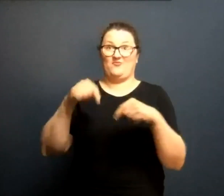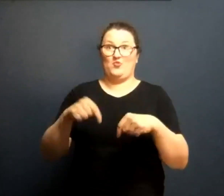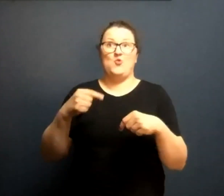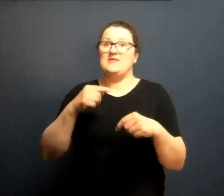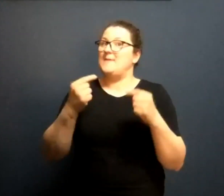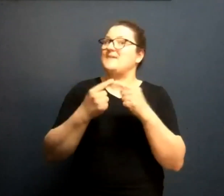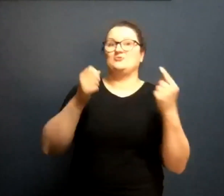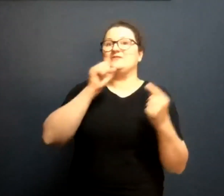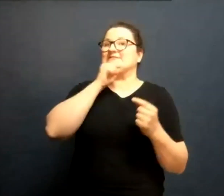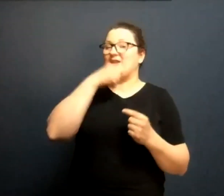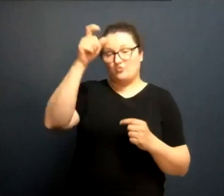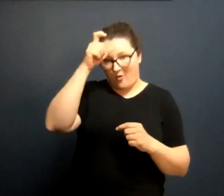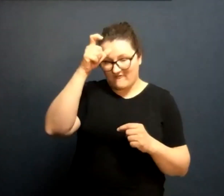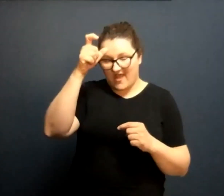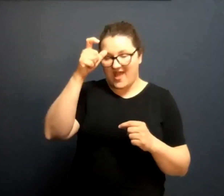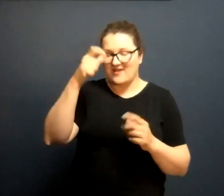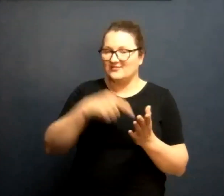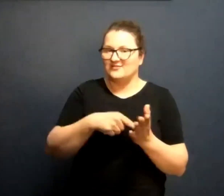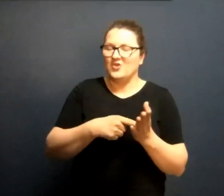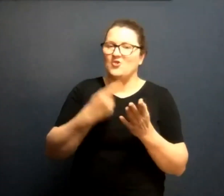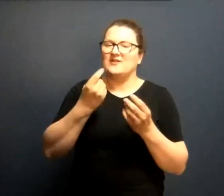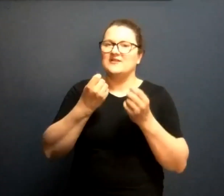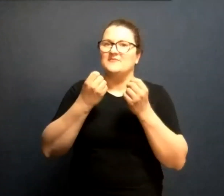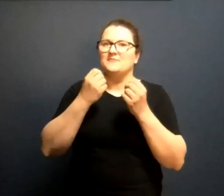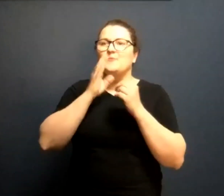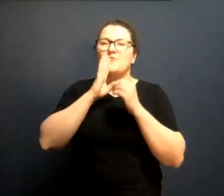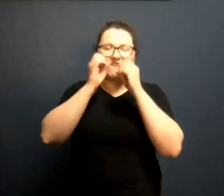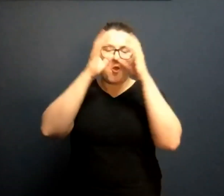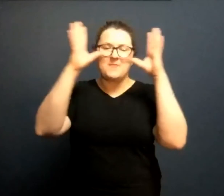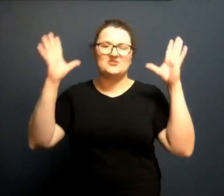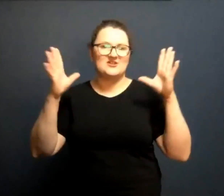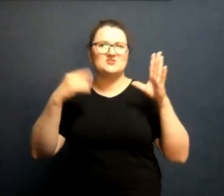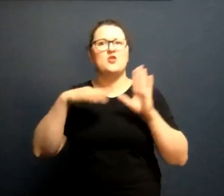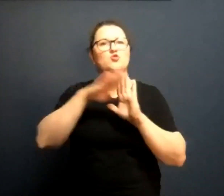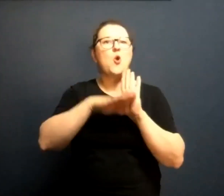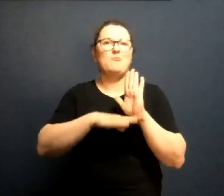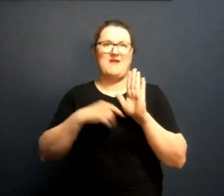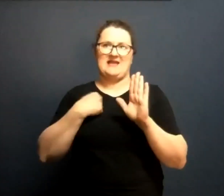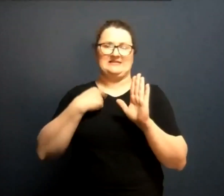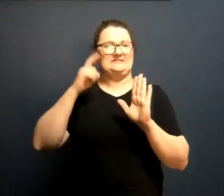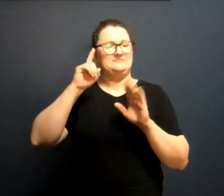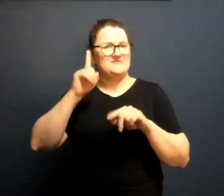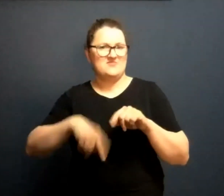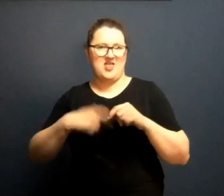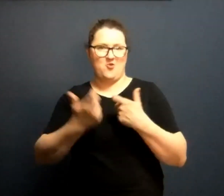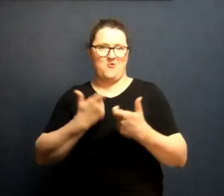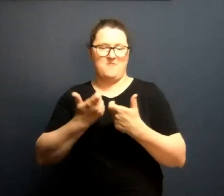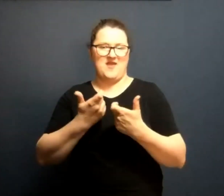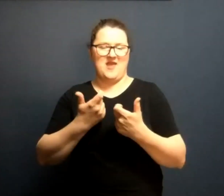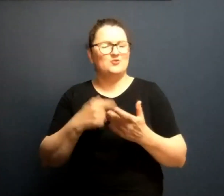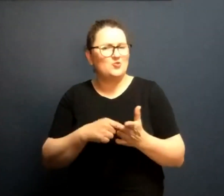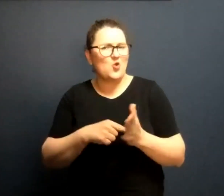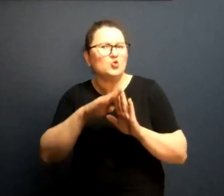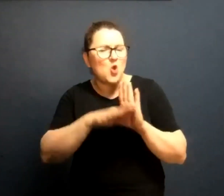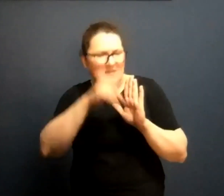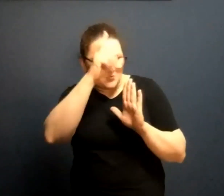ekscytację albo takie wyobrażenie, że my przekraczamy normy. To jest norma społeczna, kiedy my, czy nam się podoba coś,